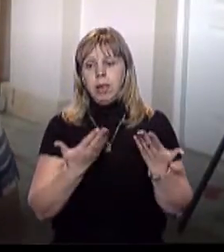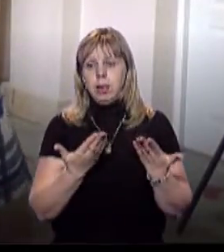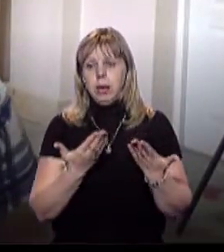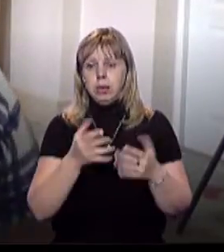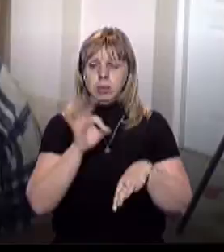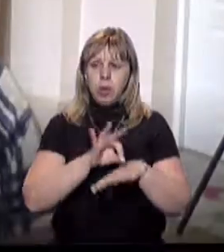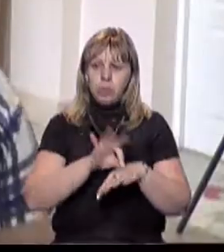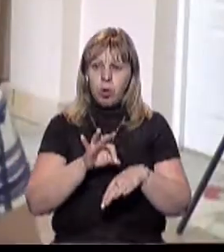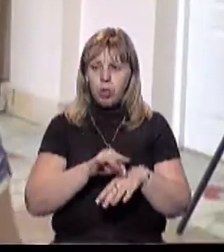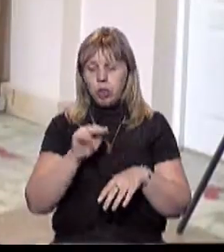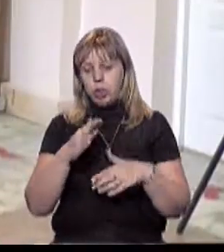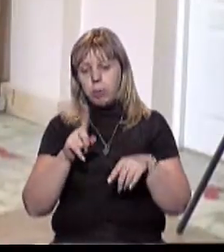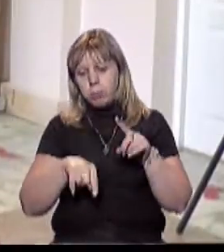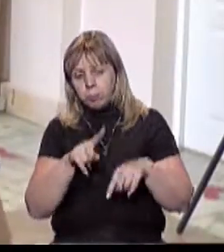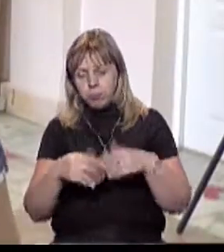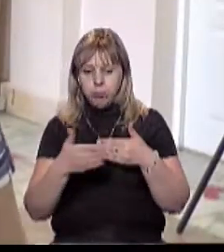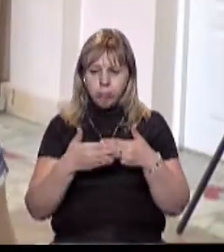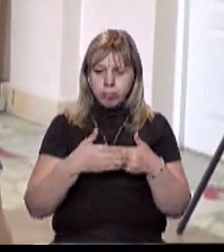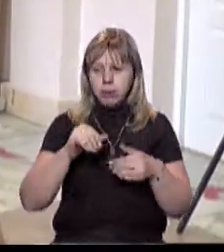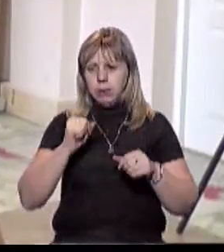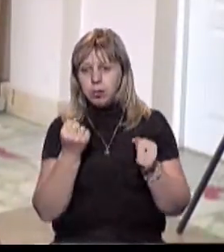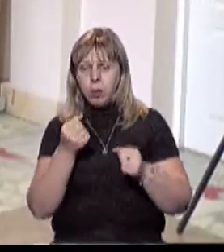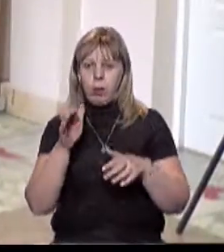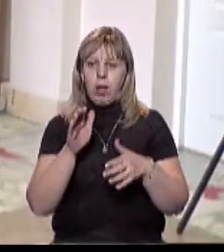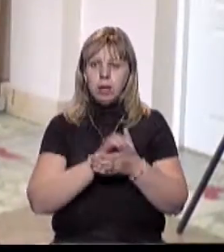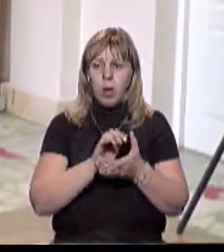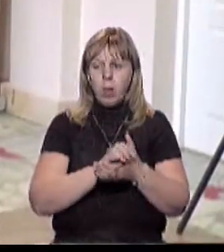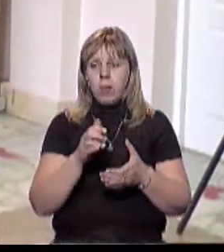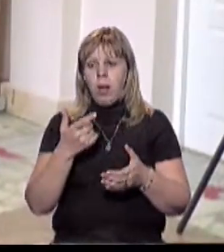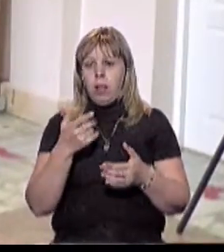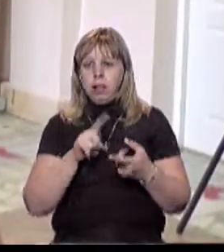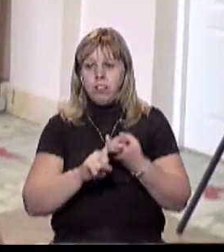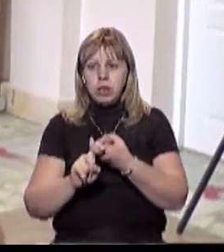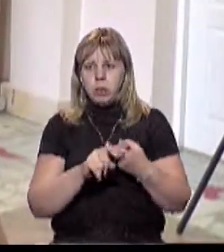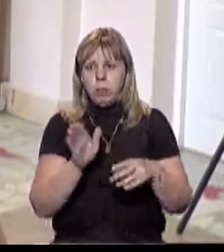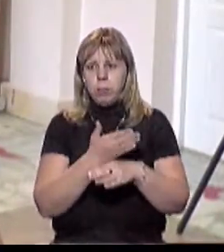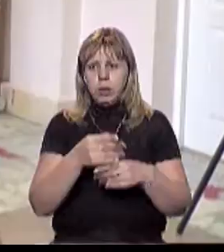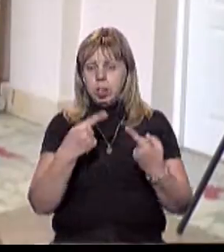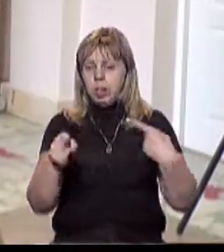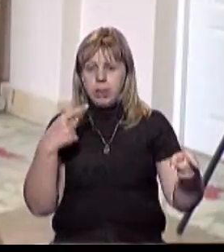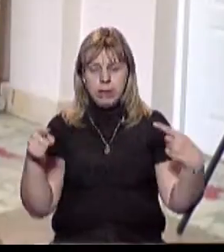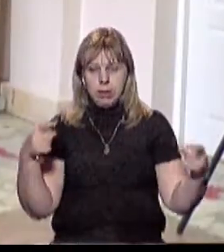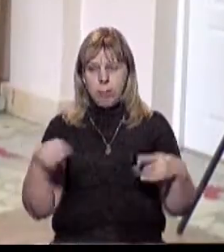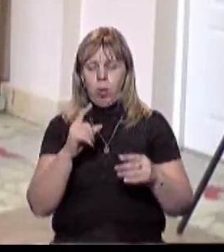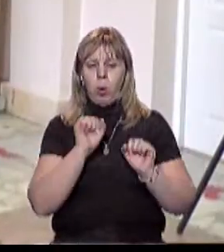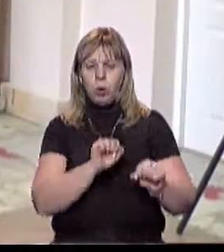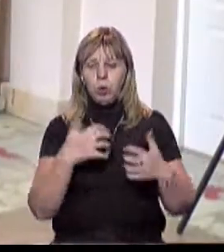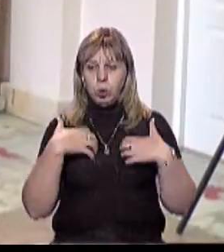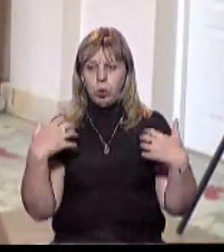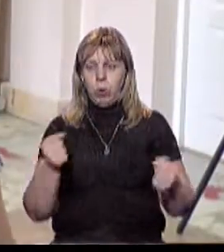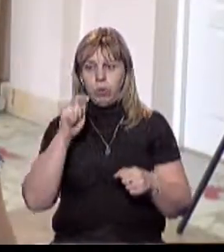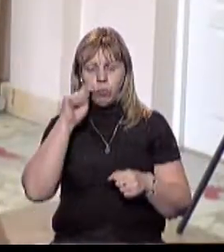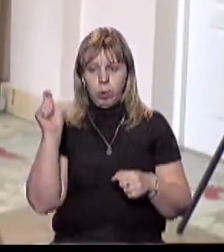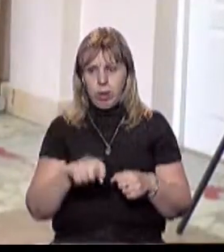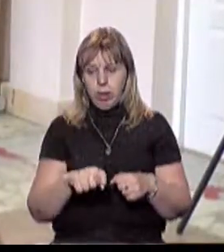якихось захворюваннях, чи близьких, чи знайомих, чи друзів. І нема налагодженої системи зв'язків між різними закладами охорони здоров'я в